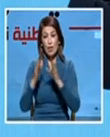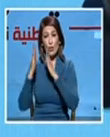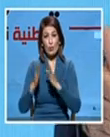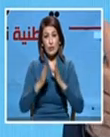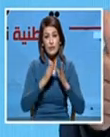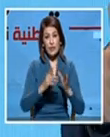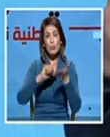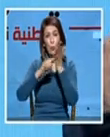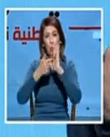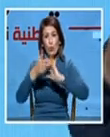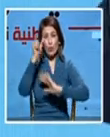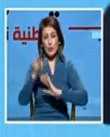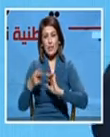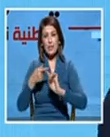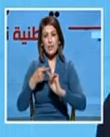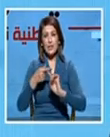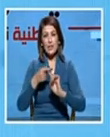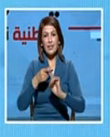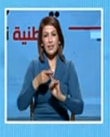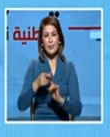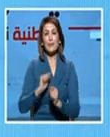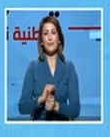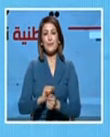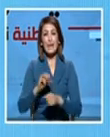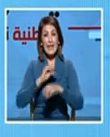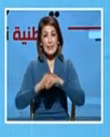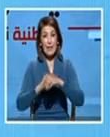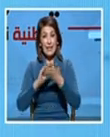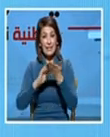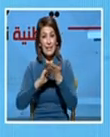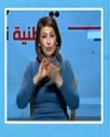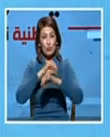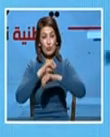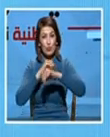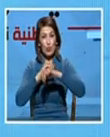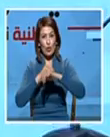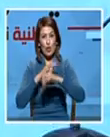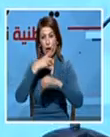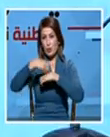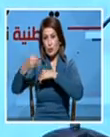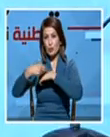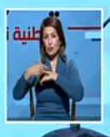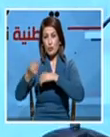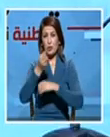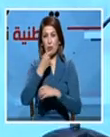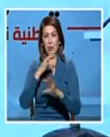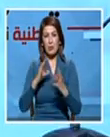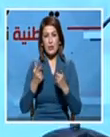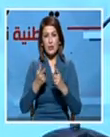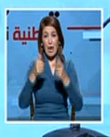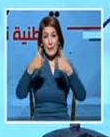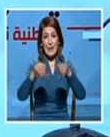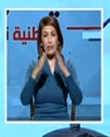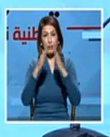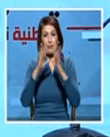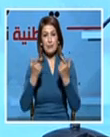للمستشفيات وللخط الاول في المستشفيات، دكتور يعني ليزونس والواحد. توك يسمعوك المواطنين يقول لك انا نحب نمشي داو، كي تقول لي انت مش محمي هابش يقعد في الدار. لا توا